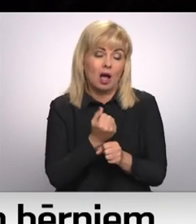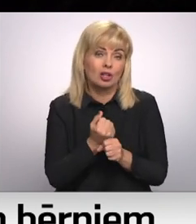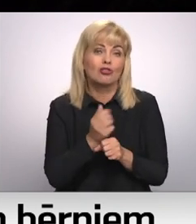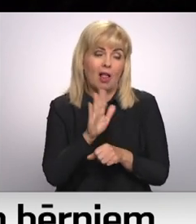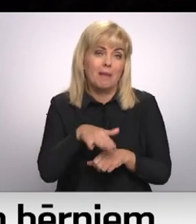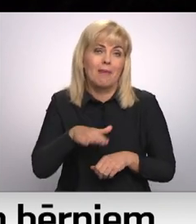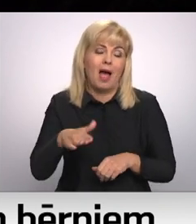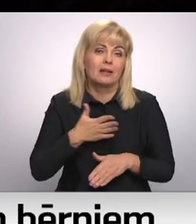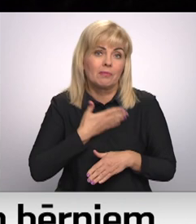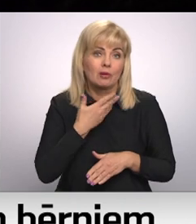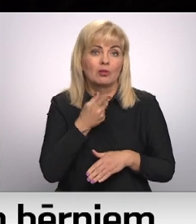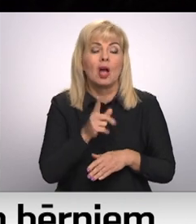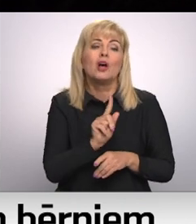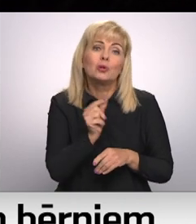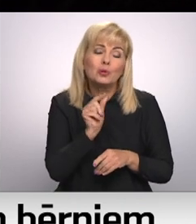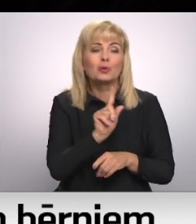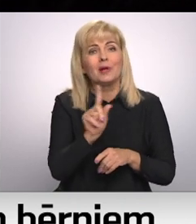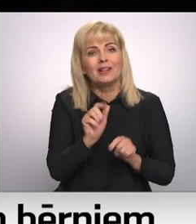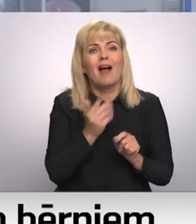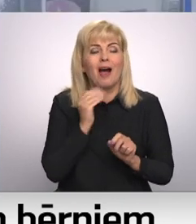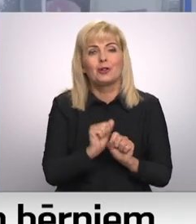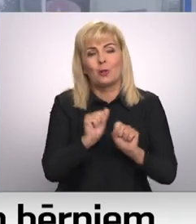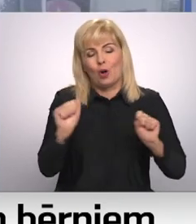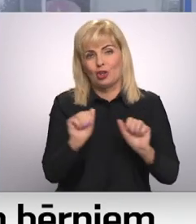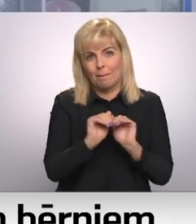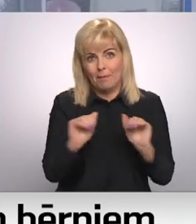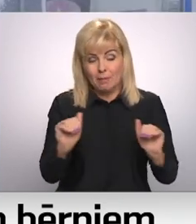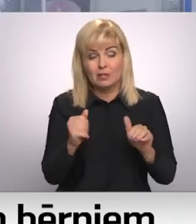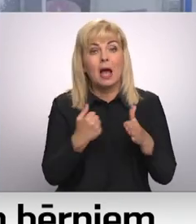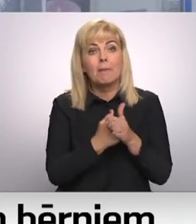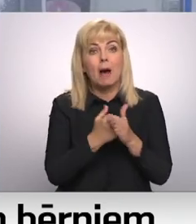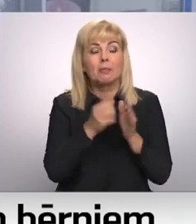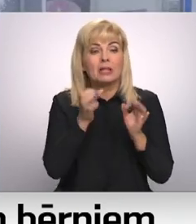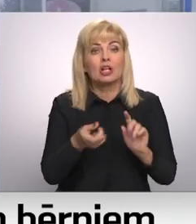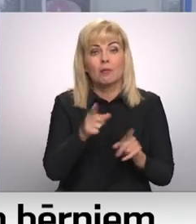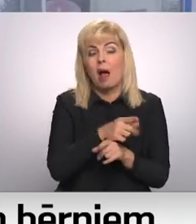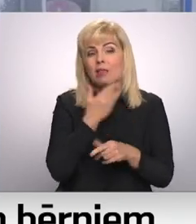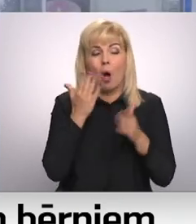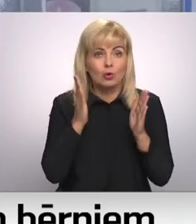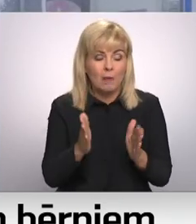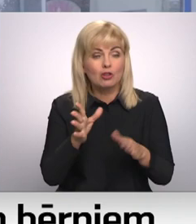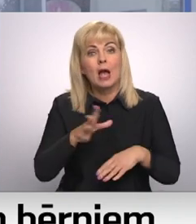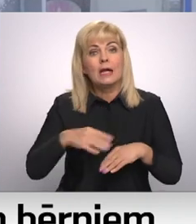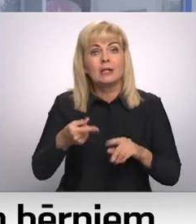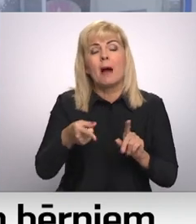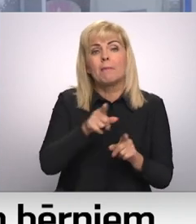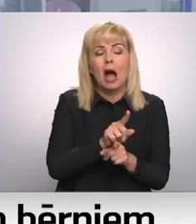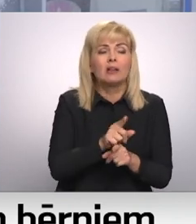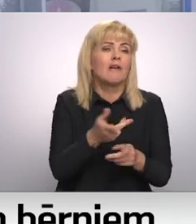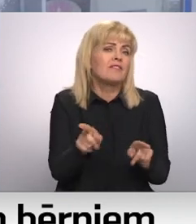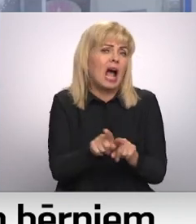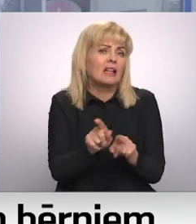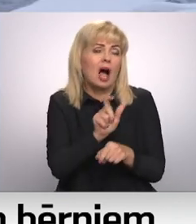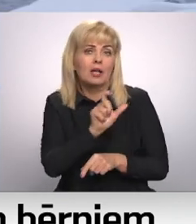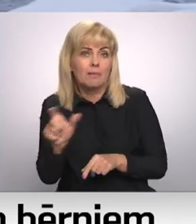tāds nedaudz tā tāds drošības pilventiņš. Jā. Pabalsta tiesību maiņa nav uz mūža. Ģimenes to mainīt var jebkurā brīdī,